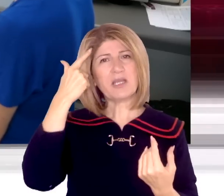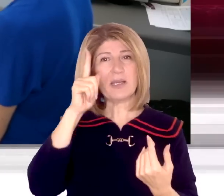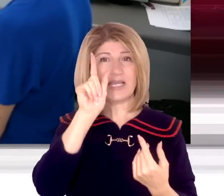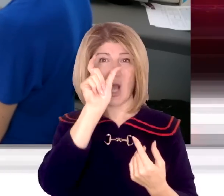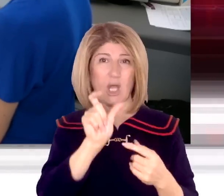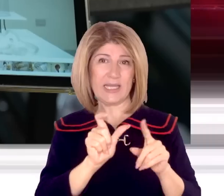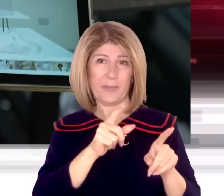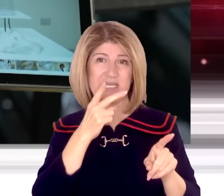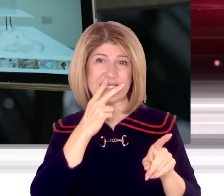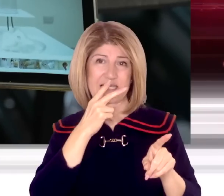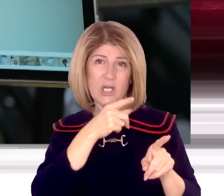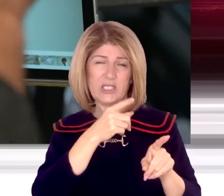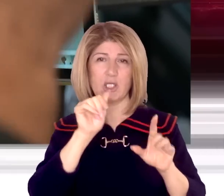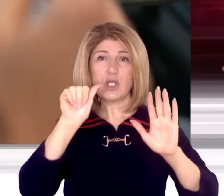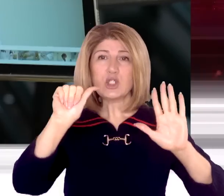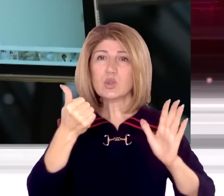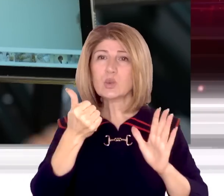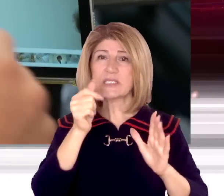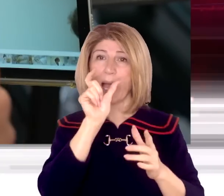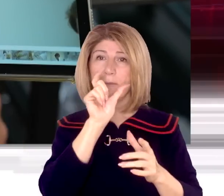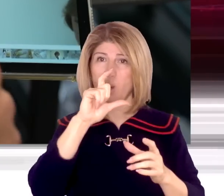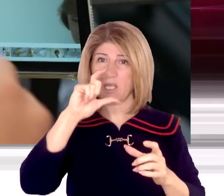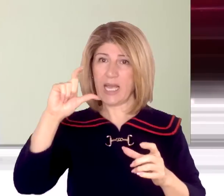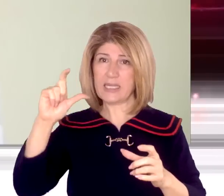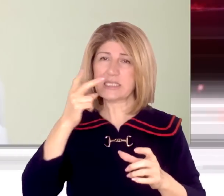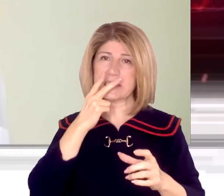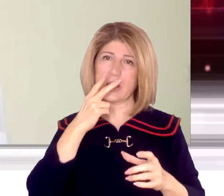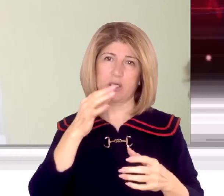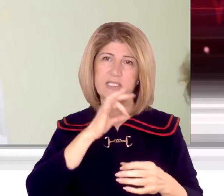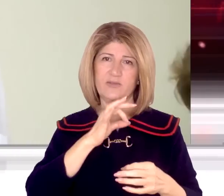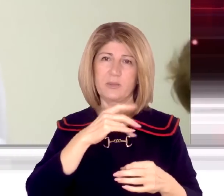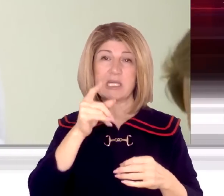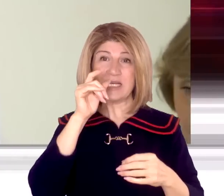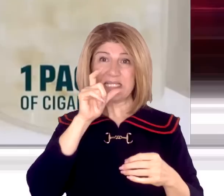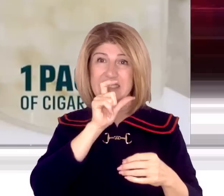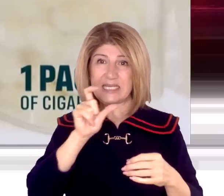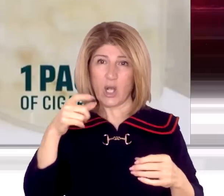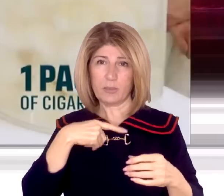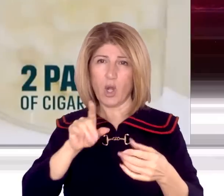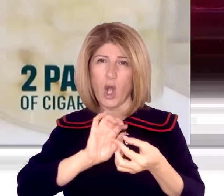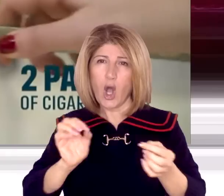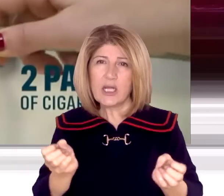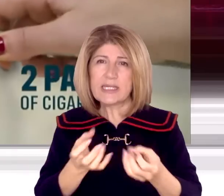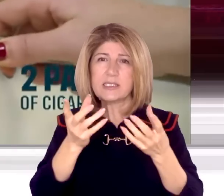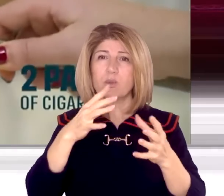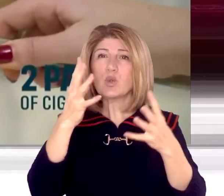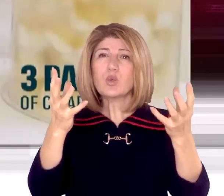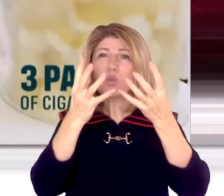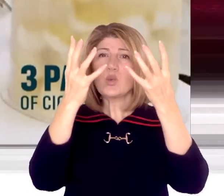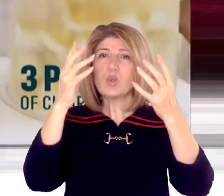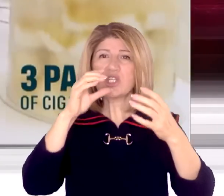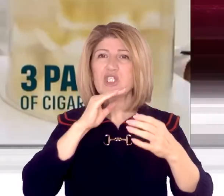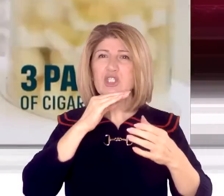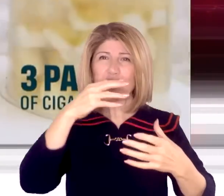میدیم. فکر کردیم یه فرد سیگاری هر ماه حدود 16 تا پاکت سیگار میکشه. اومدیم این تعداد سیگار